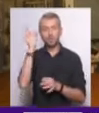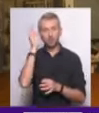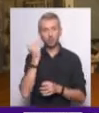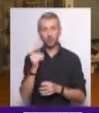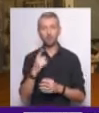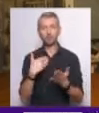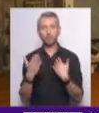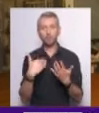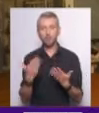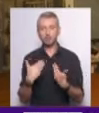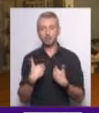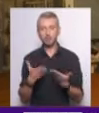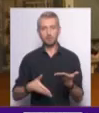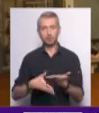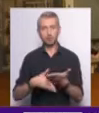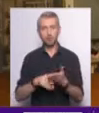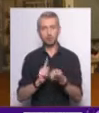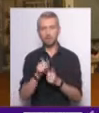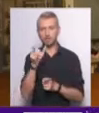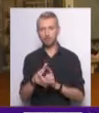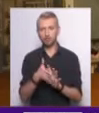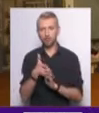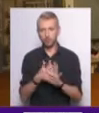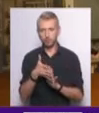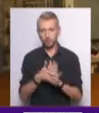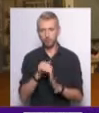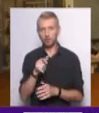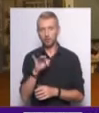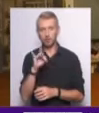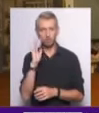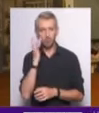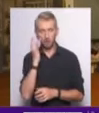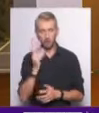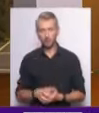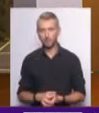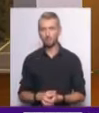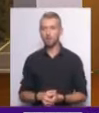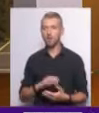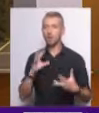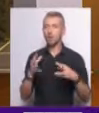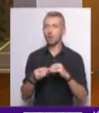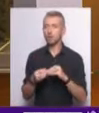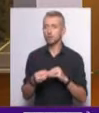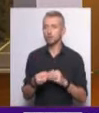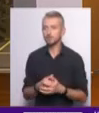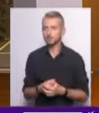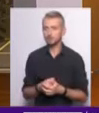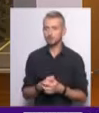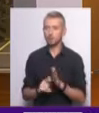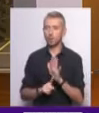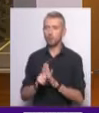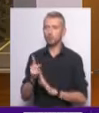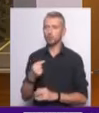що спілкуватись нам з вами допомагає перекладач жестової мови Ігор Бондаренко. Отже, пане Володимире, розпочну